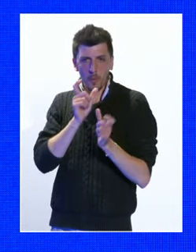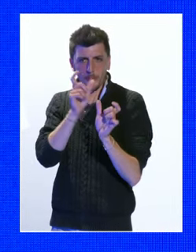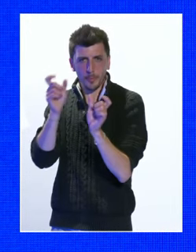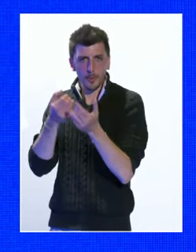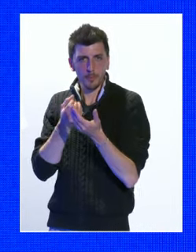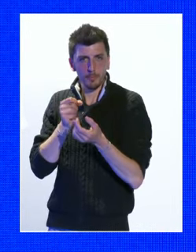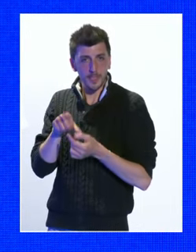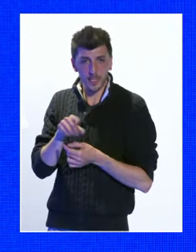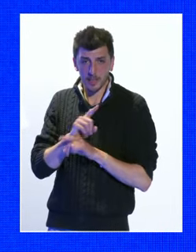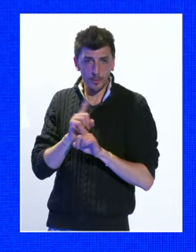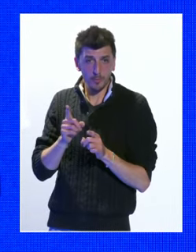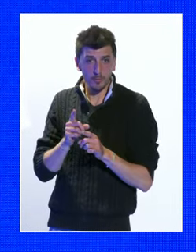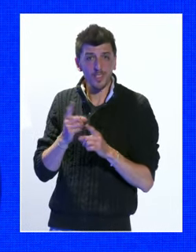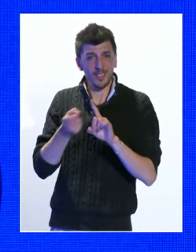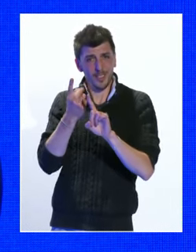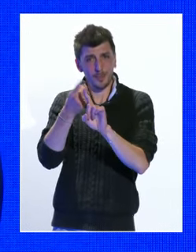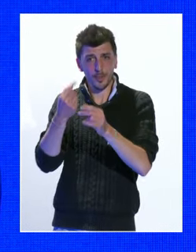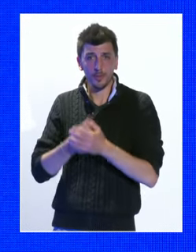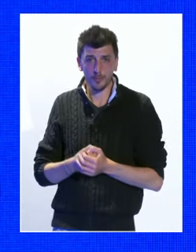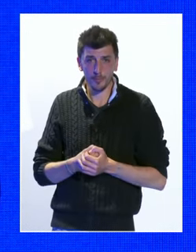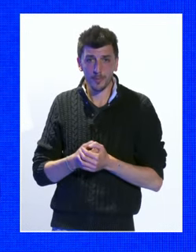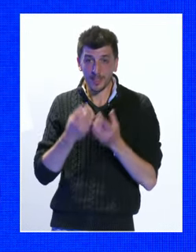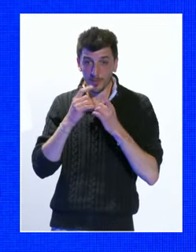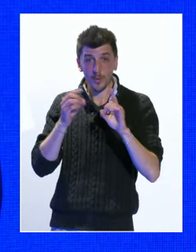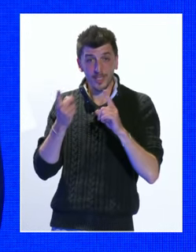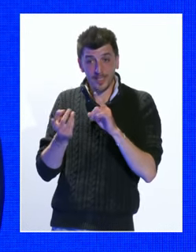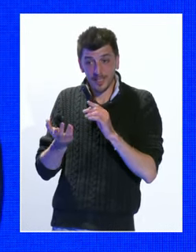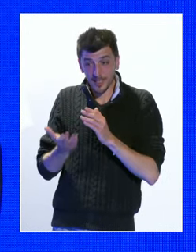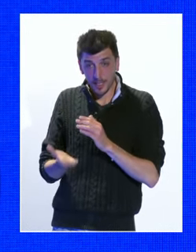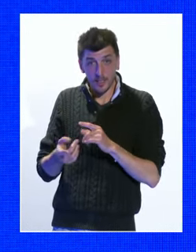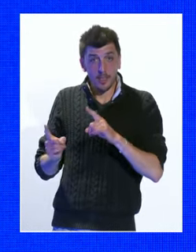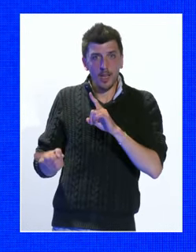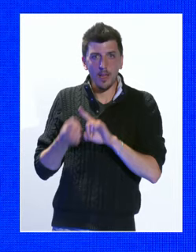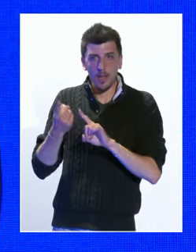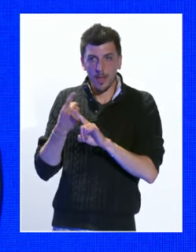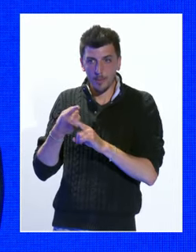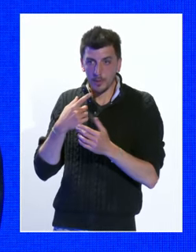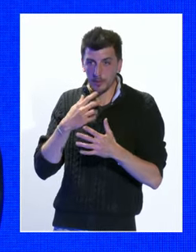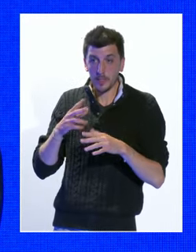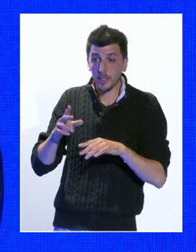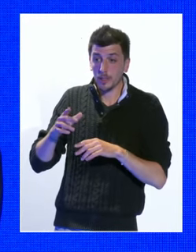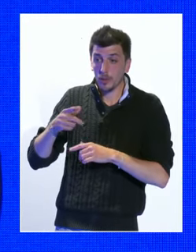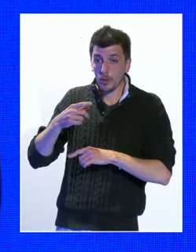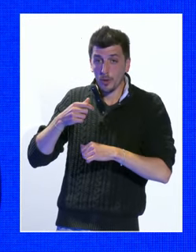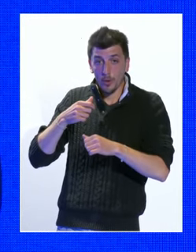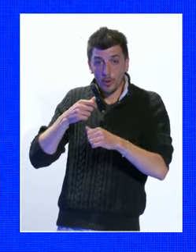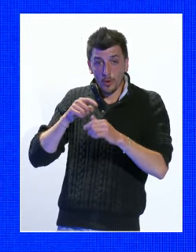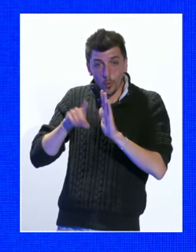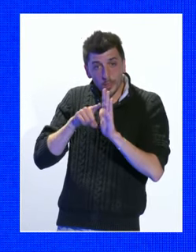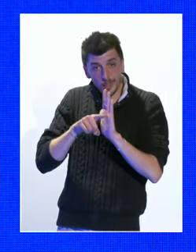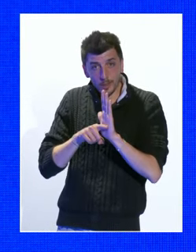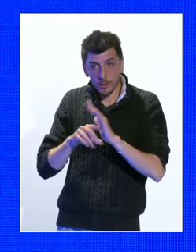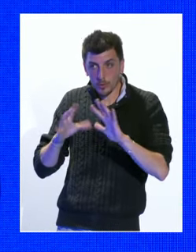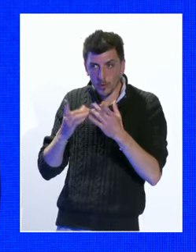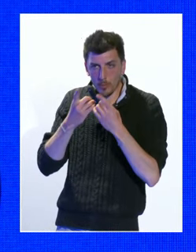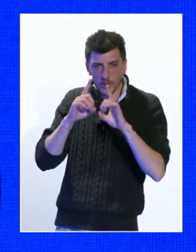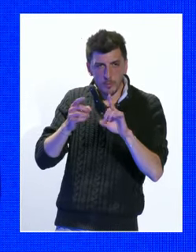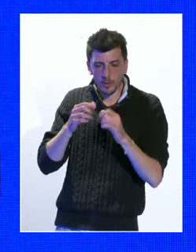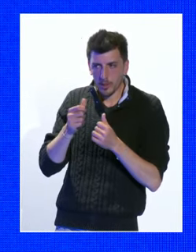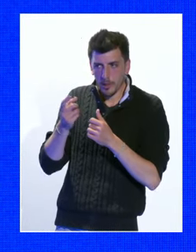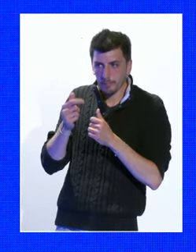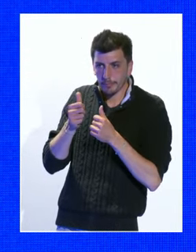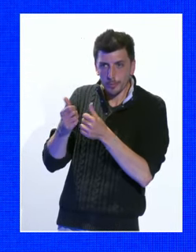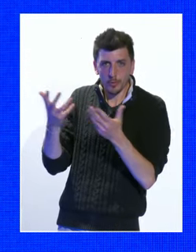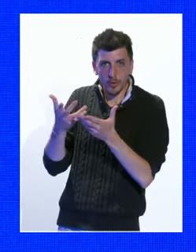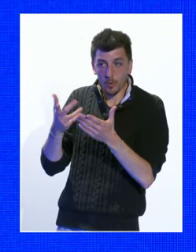que le plus important de ce qui nous fait vivre ensemble. Et les conditions d'exercice de la démocratie, elles dépendent des institutions.